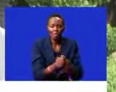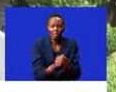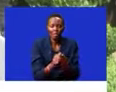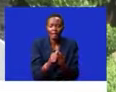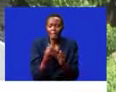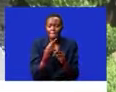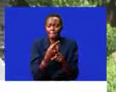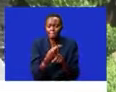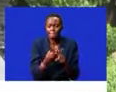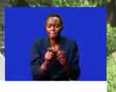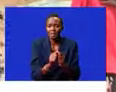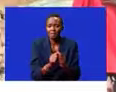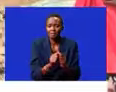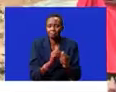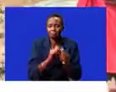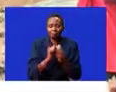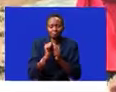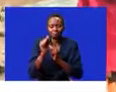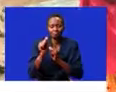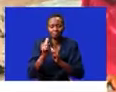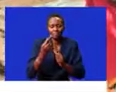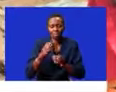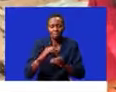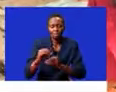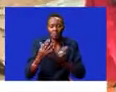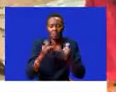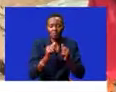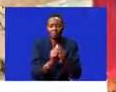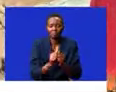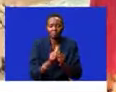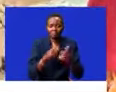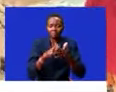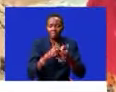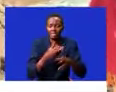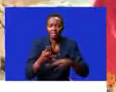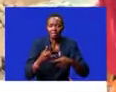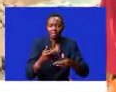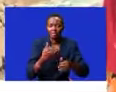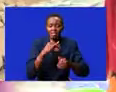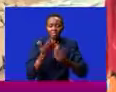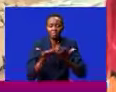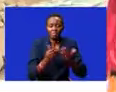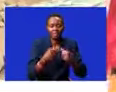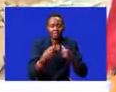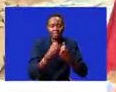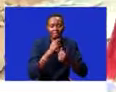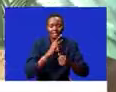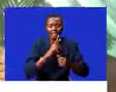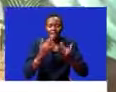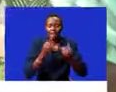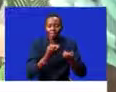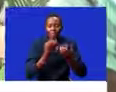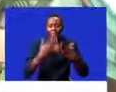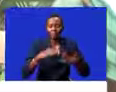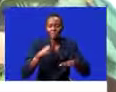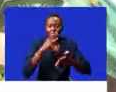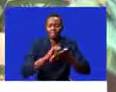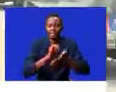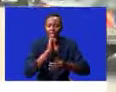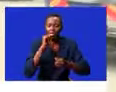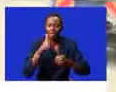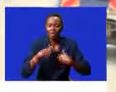to wadwa puko mabor. Obedo ni geng apaya kamano en kama ng'aw ne masiche. Jo-Ohala go wacho ni gionge